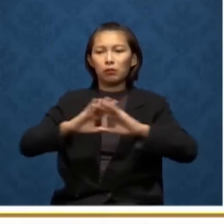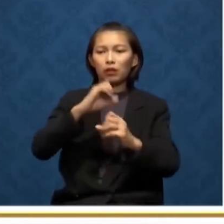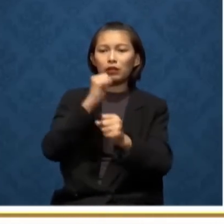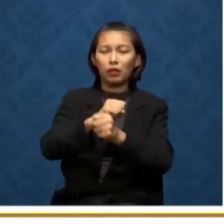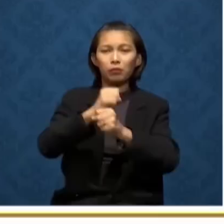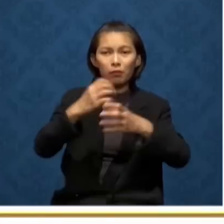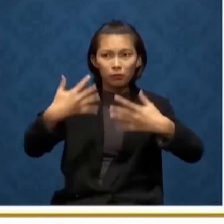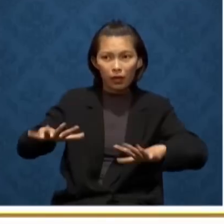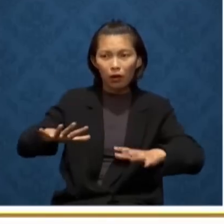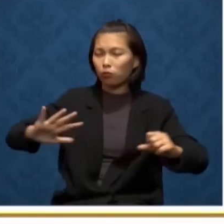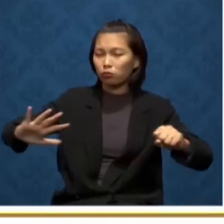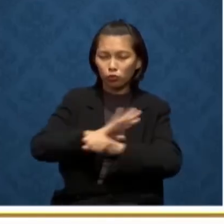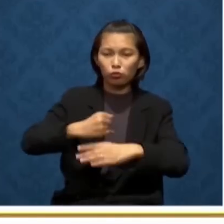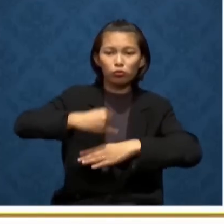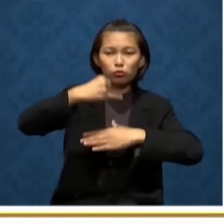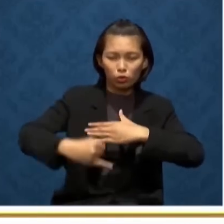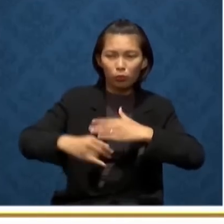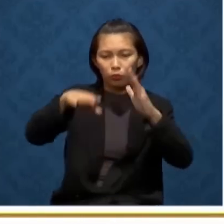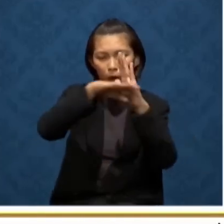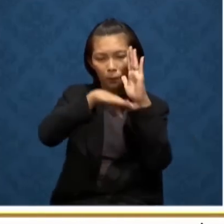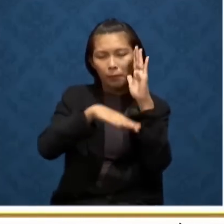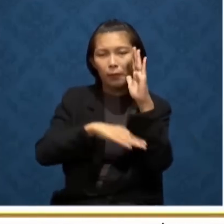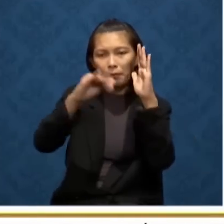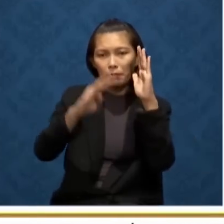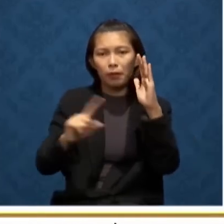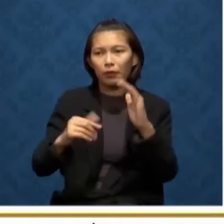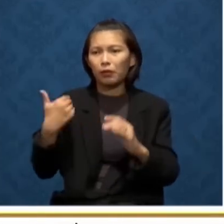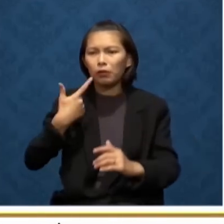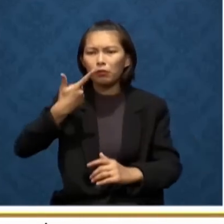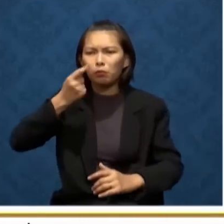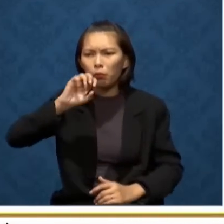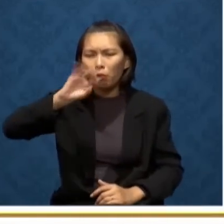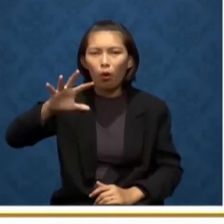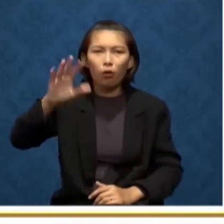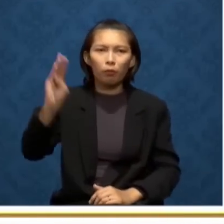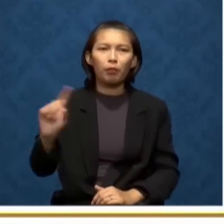นอนมีกี่เรื่อง ดำเนนไปข้บไหนอย่างไรมีการตอบหรอสื่อสารสอย่างไร